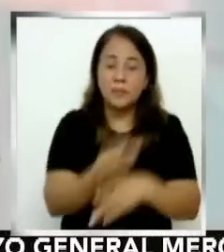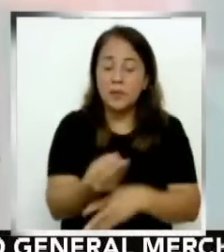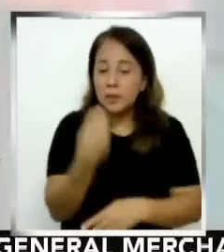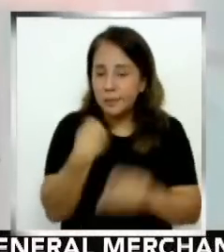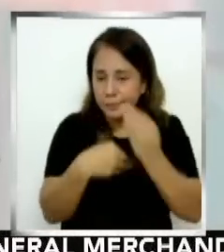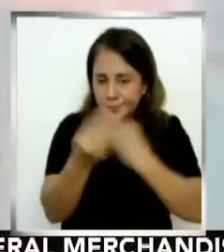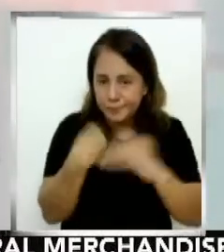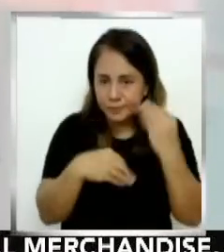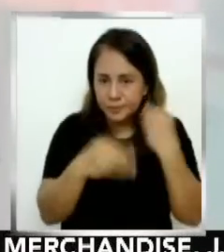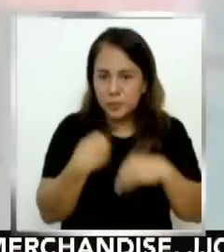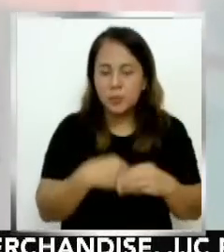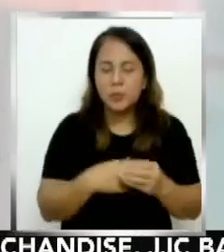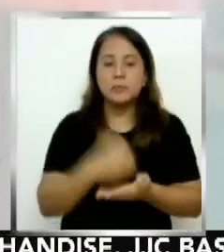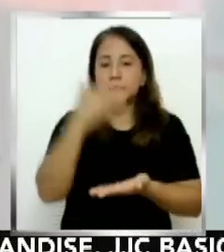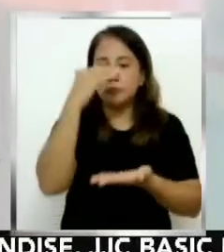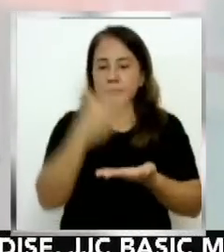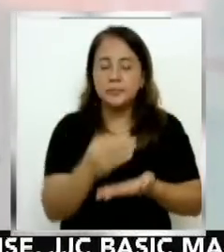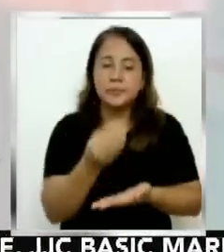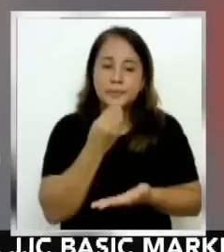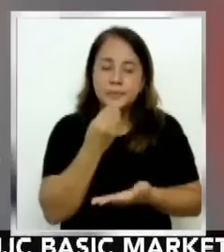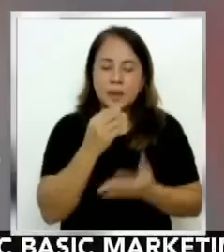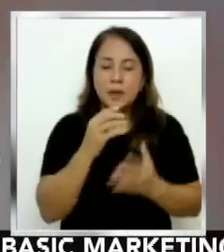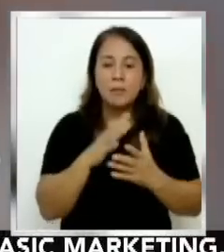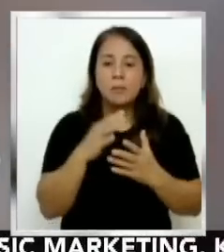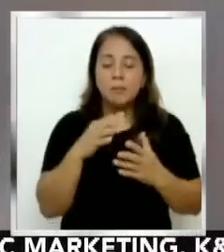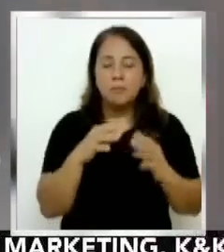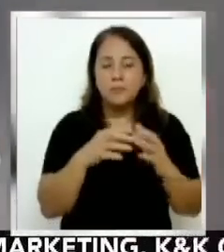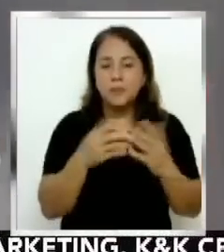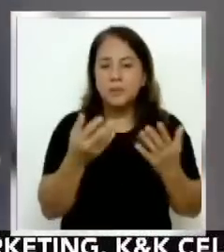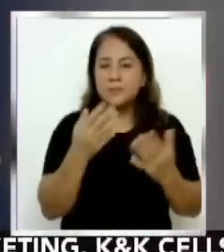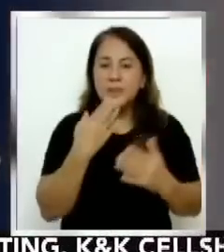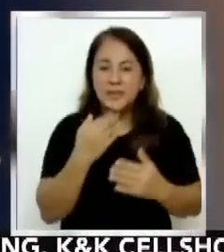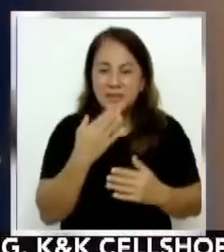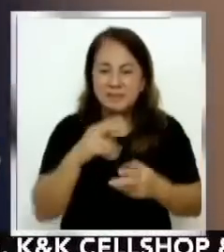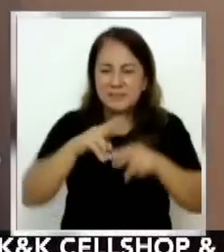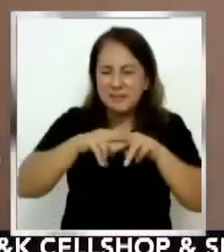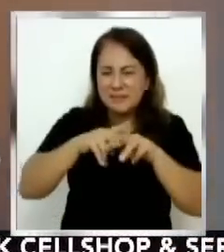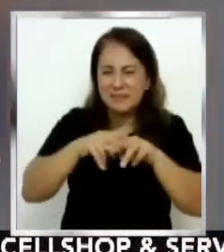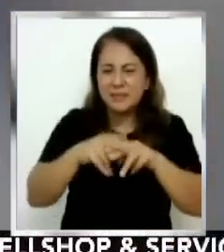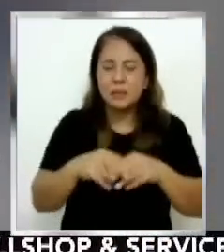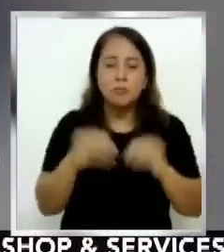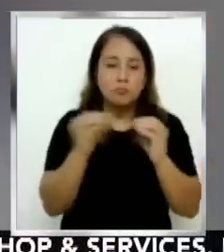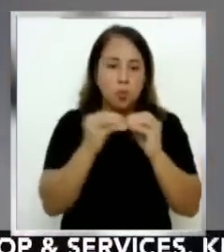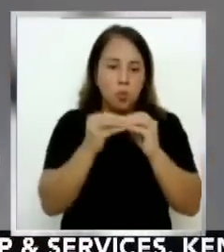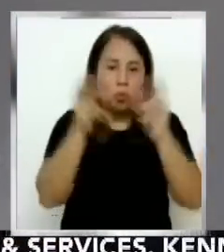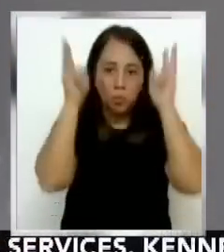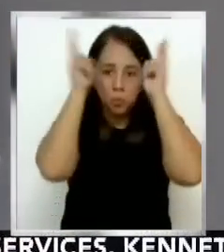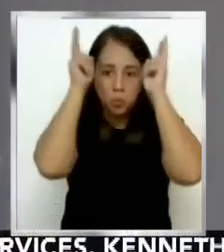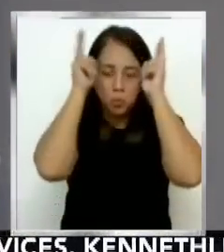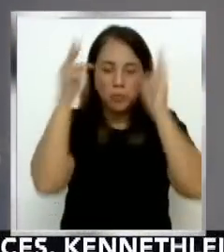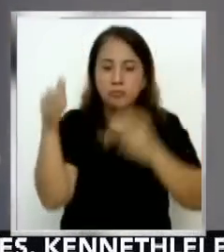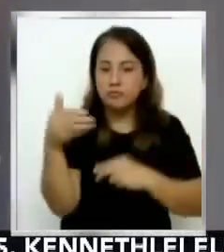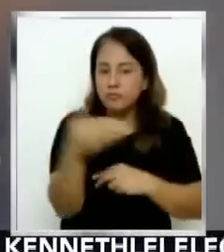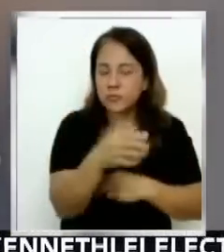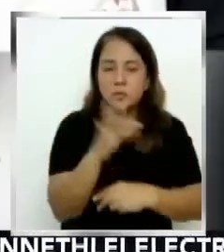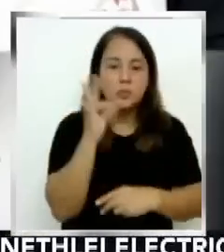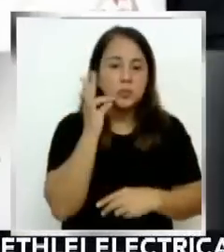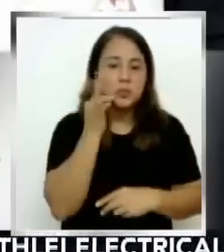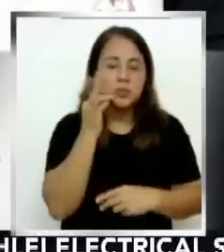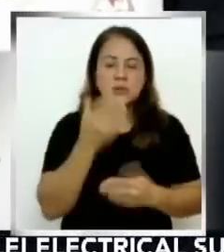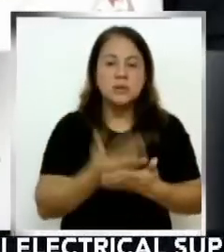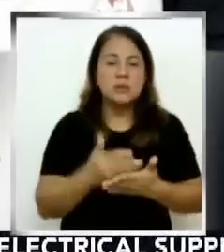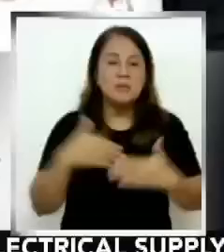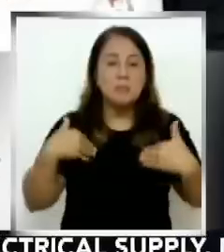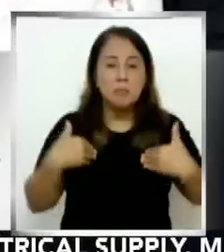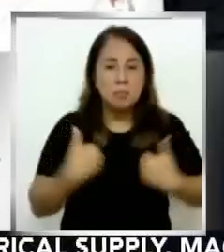Bawas sa kanin, mataba, maalat at matamis. At mas maraming gulay, isda at prutas. Iniiwasan ding mapagod siya ng husto.